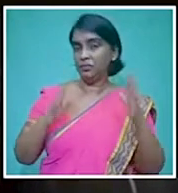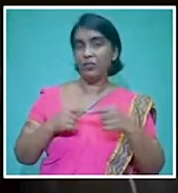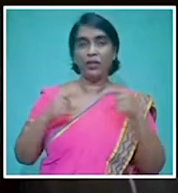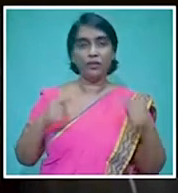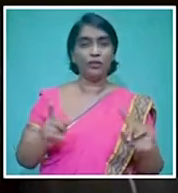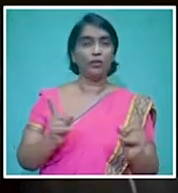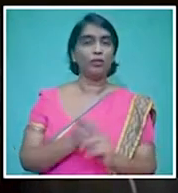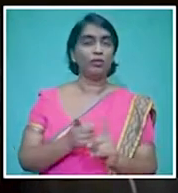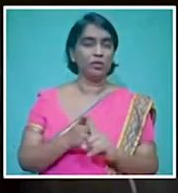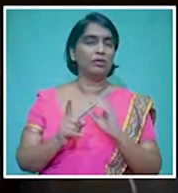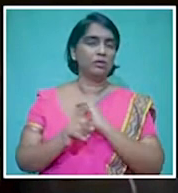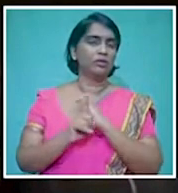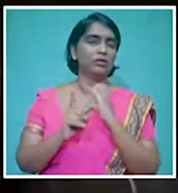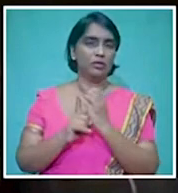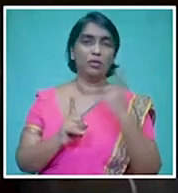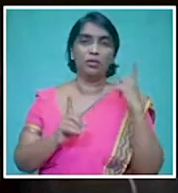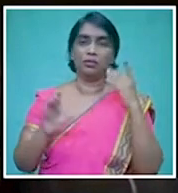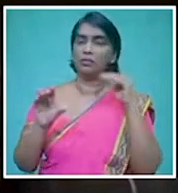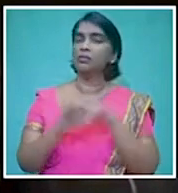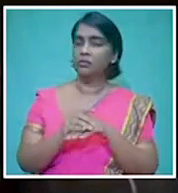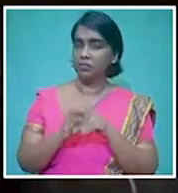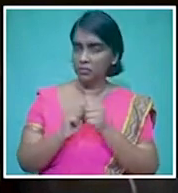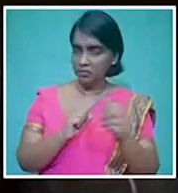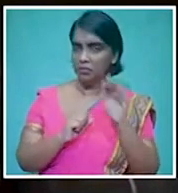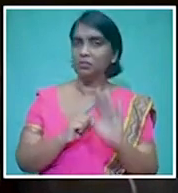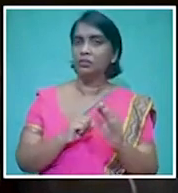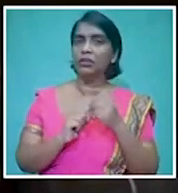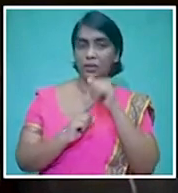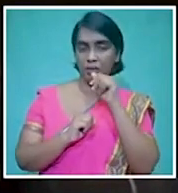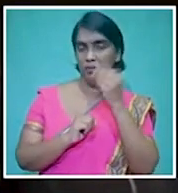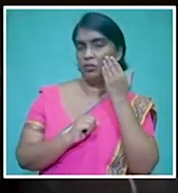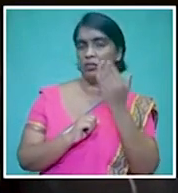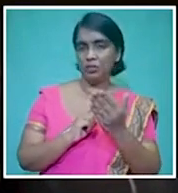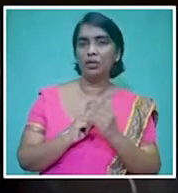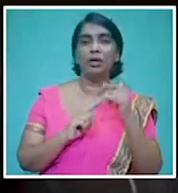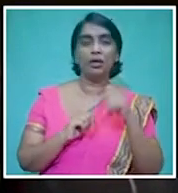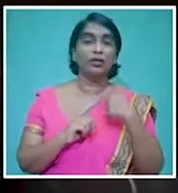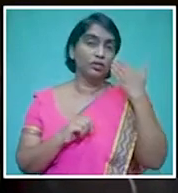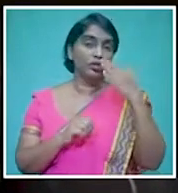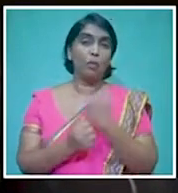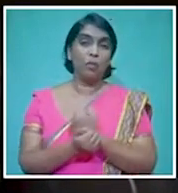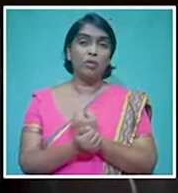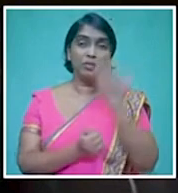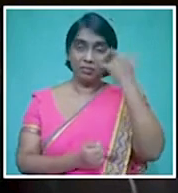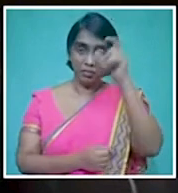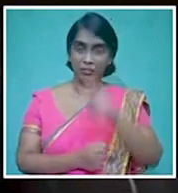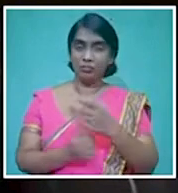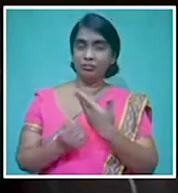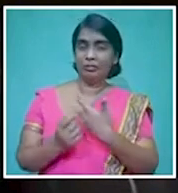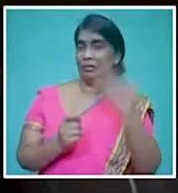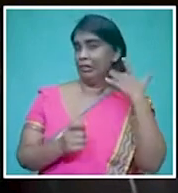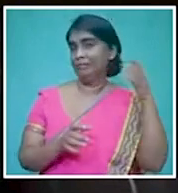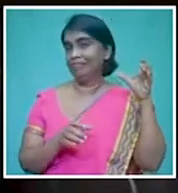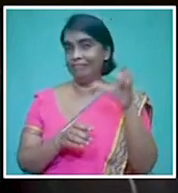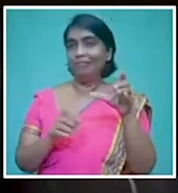ප්‍රචණ්ඩ සංස්කෘතියක් මේ ආරක්ෂක සේවාව තුළ තියෙන බව ඉතාමත්ම පැහැදිලි. අපි දැක්ක පොලිස් කාන්තාවන්ට සලකපු විදිය.